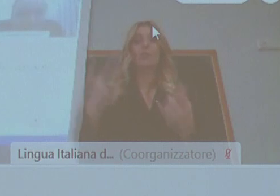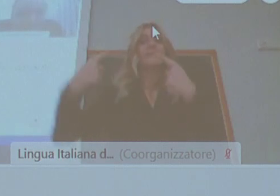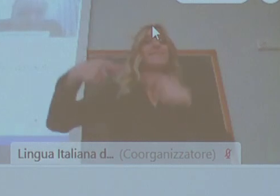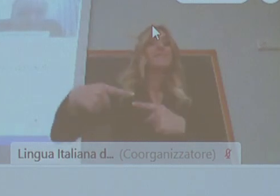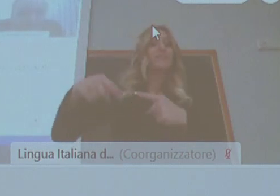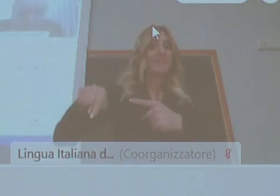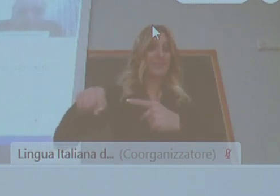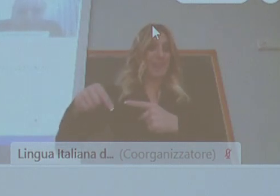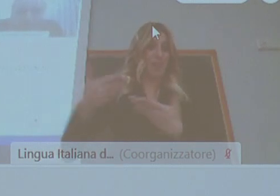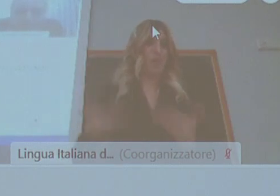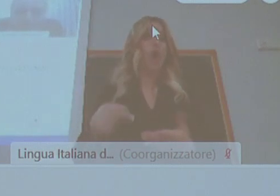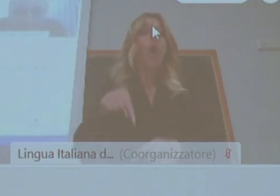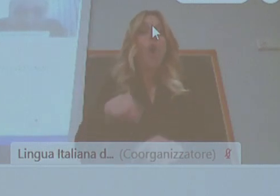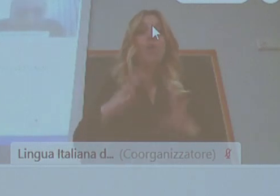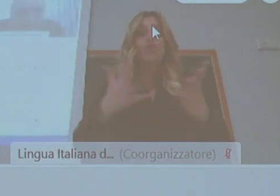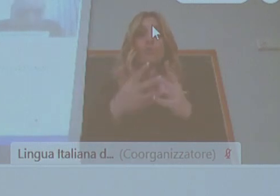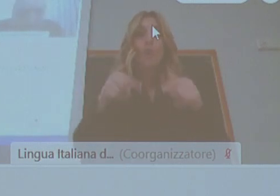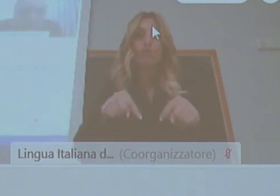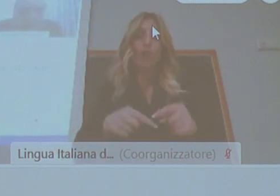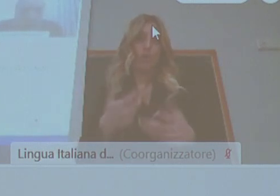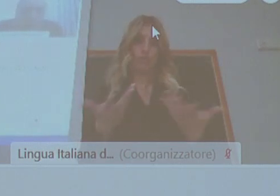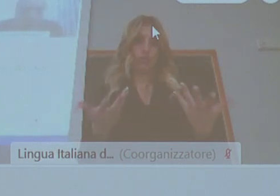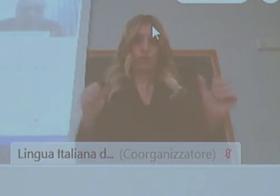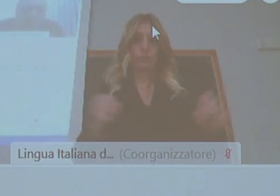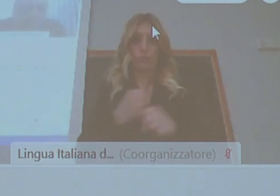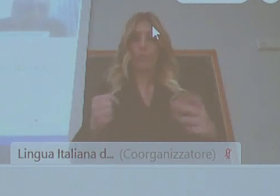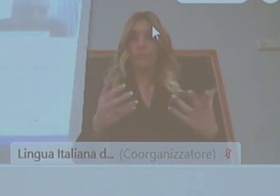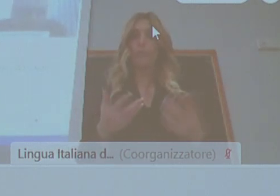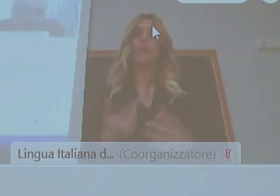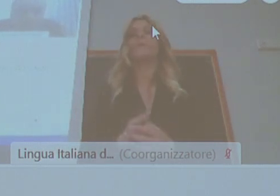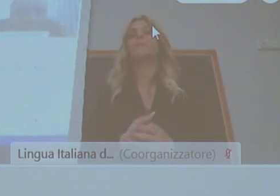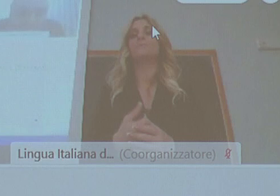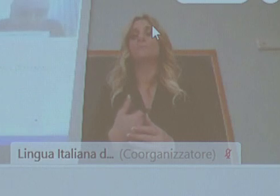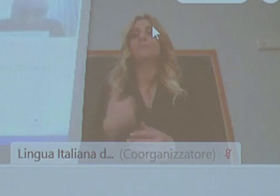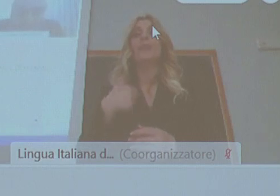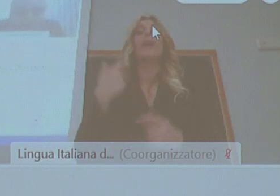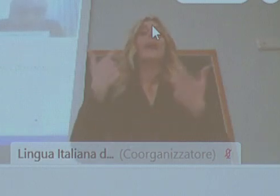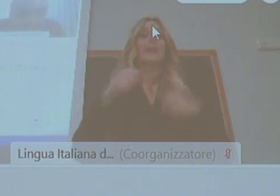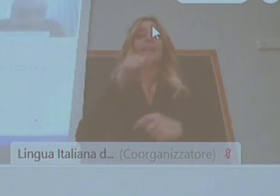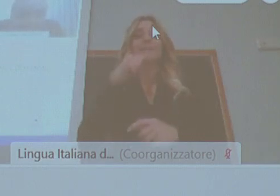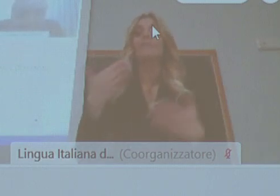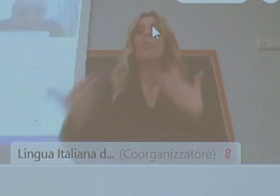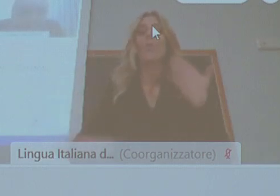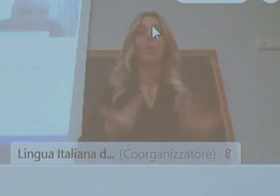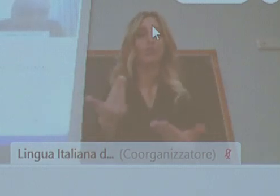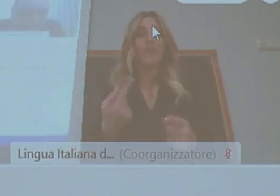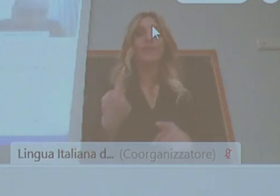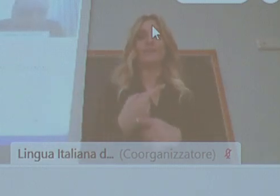tempi, che richiedono, come, per mettere insieme un po' le fila, richiede urgenza, continuità,